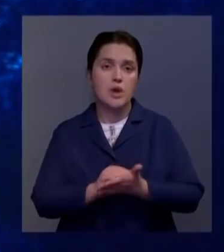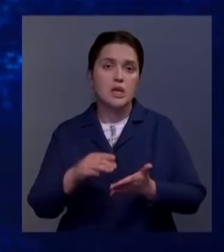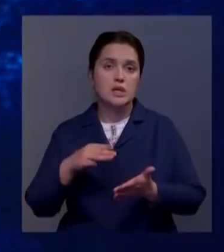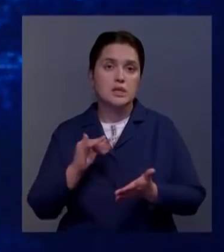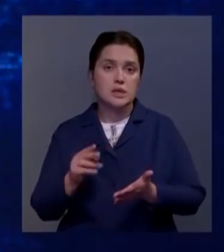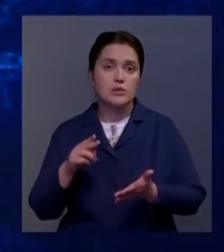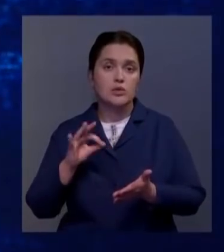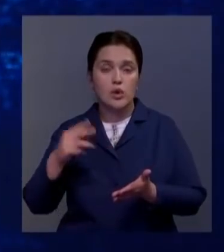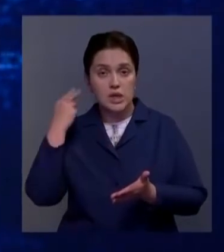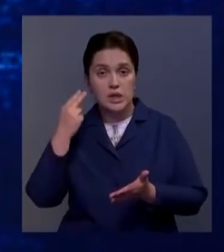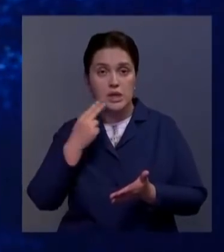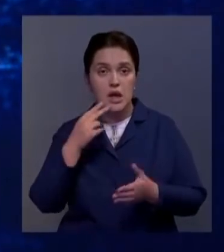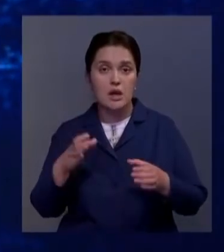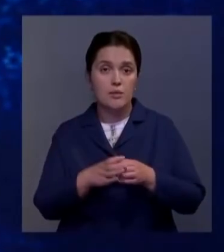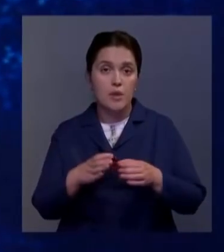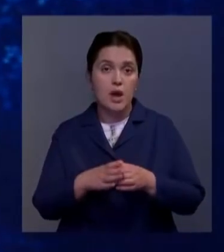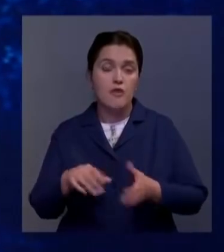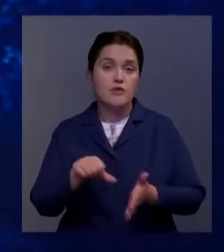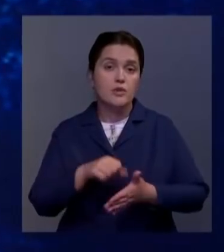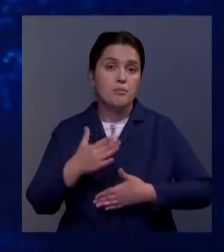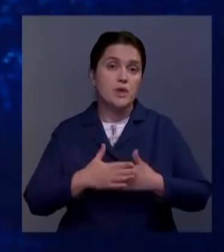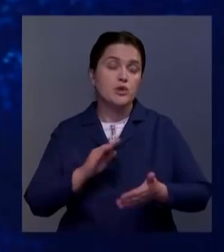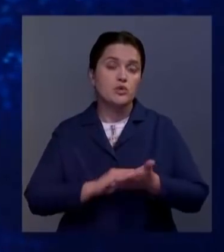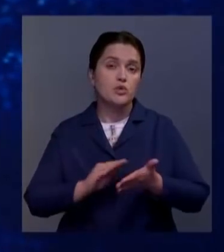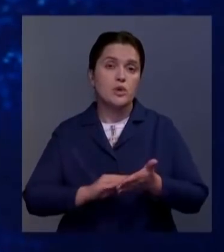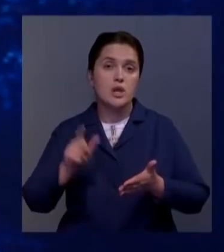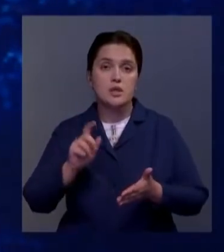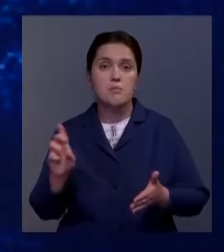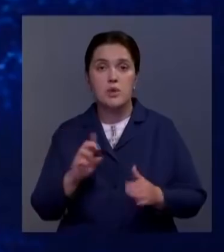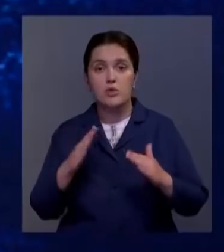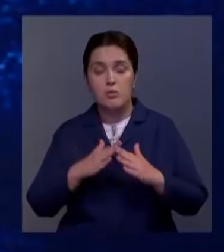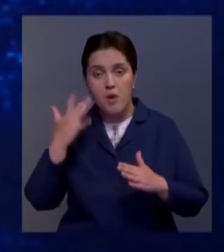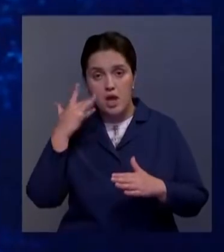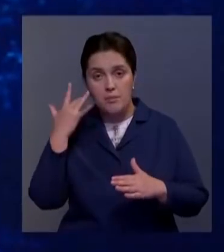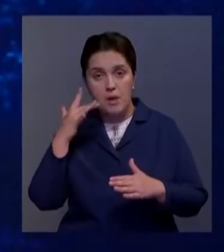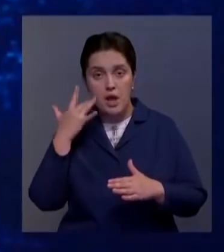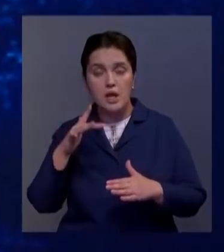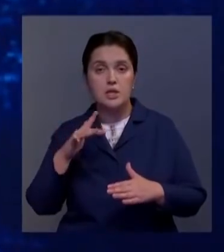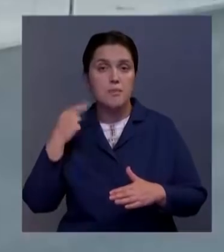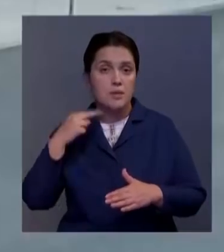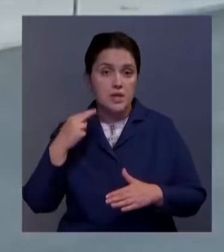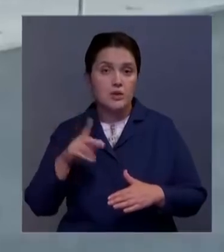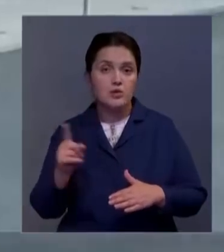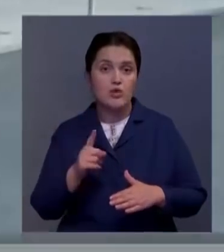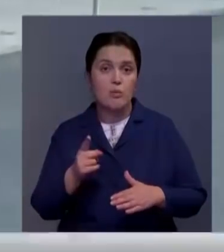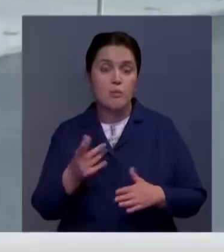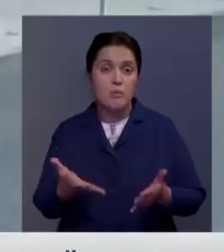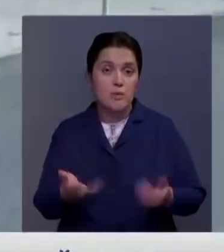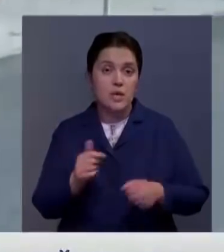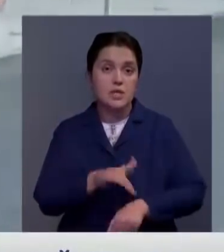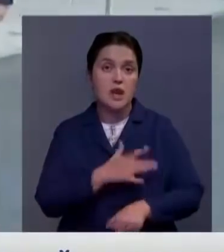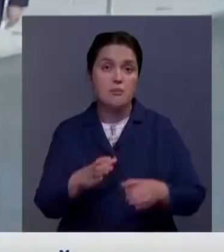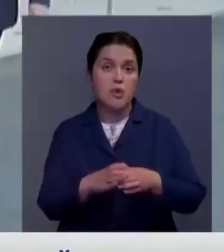TikTok китайской компании ByteDance. Выступая перед журналистами в Белом доме, американский лидер отметил, что приобретение сервиса компании